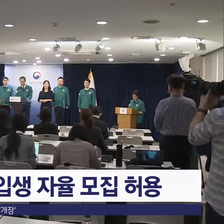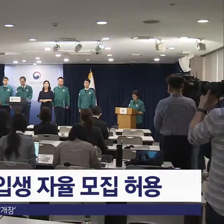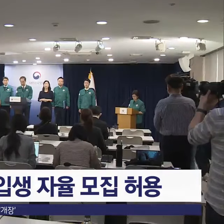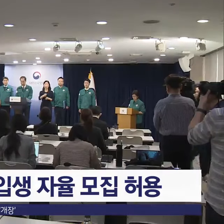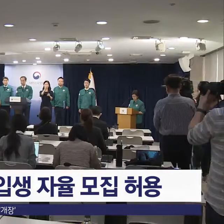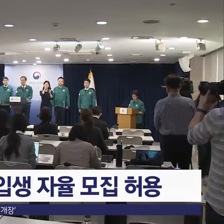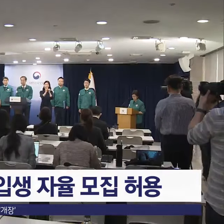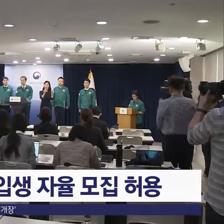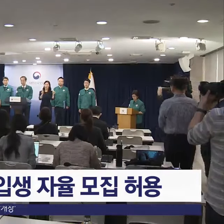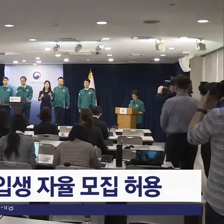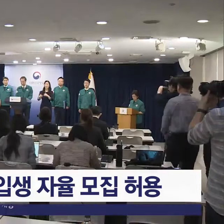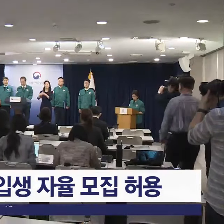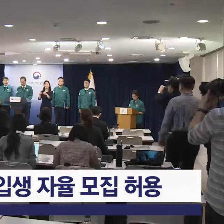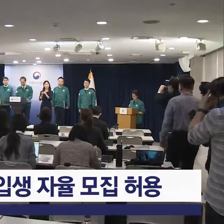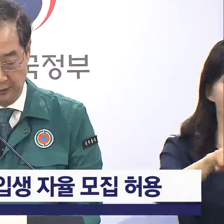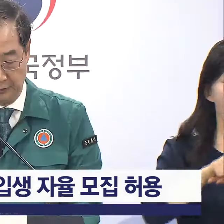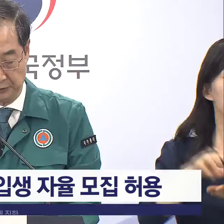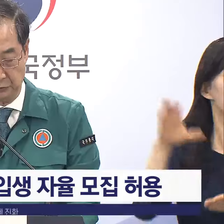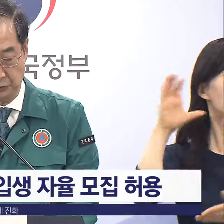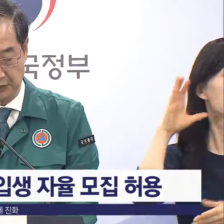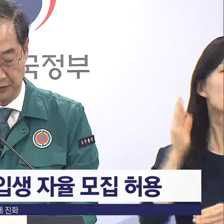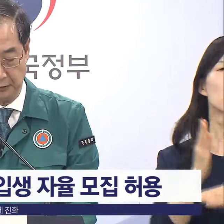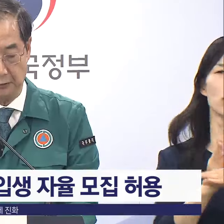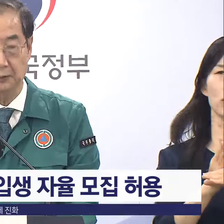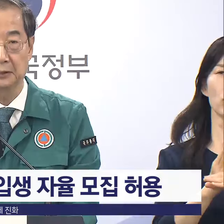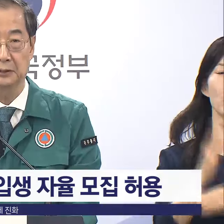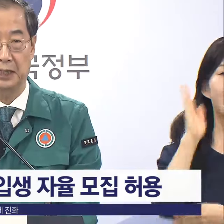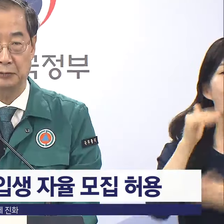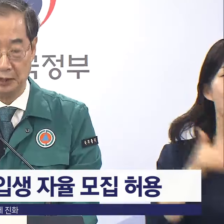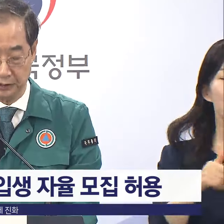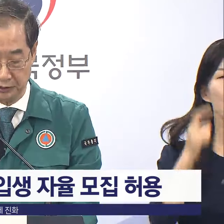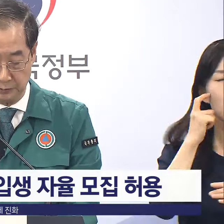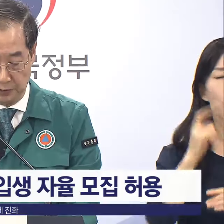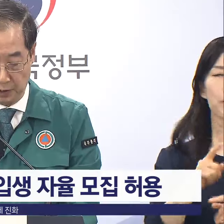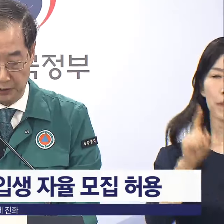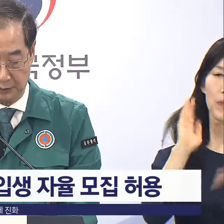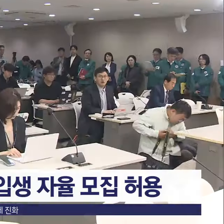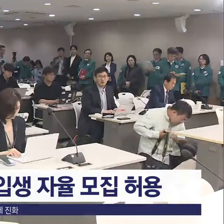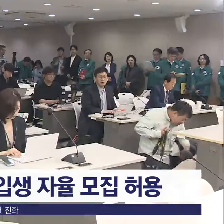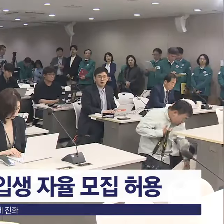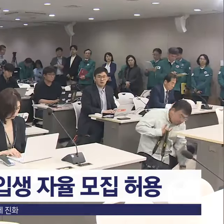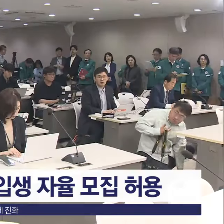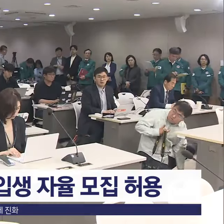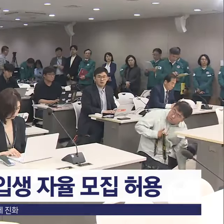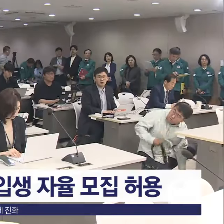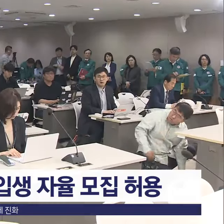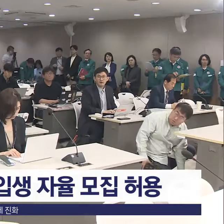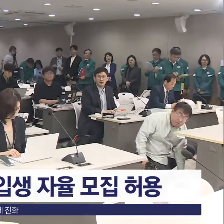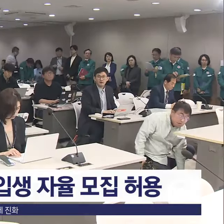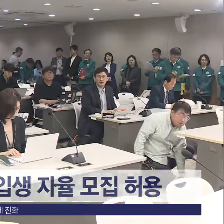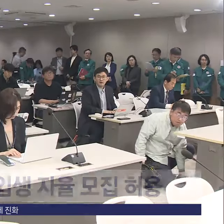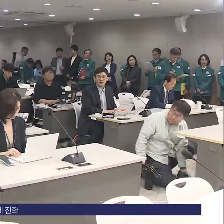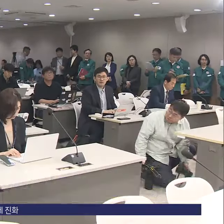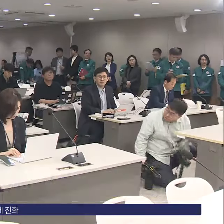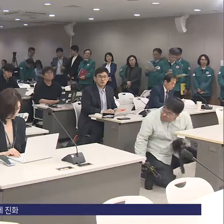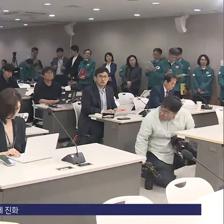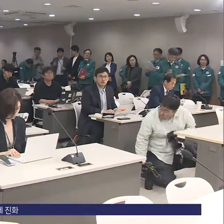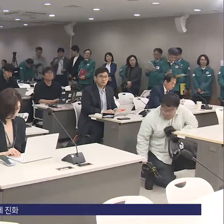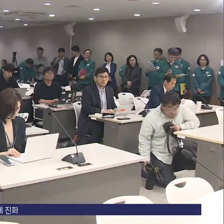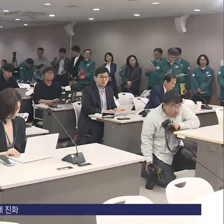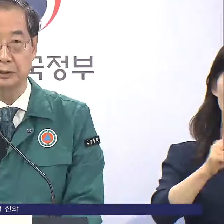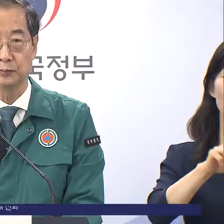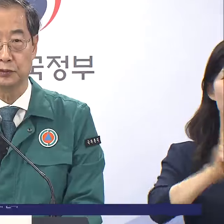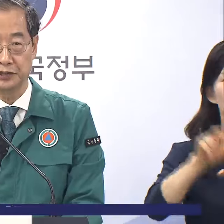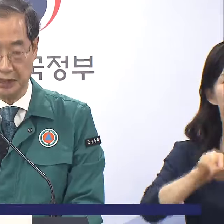된 대학에서는 원 인원의 50% 이상 100% 이내에서 신입생을 모집할 수